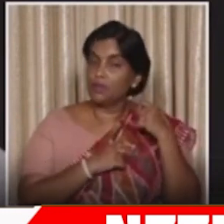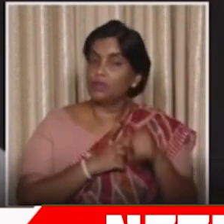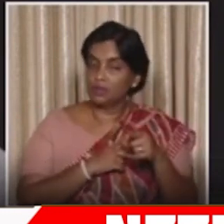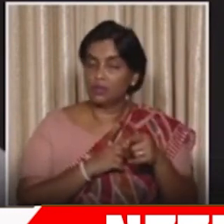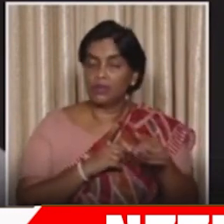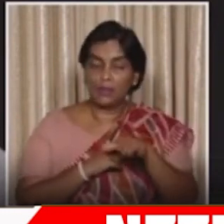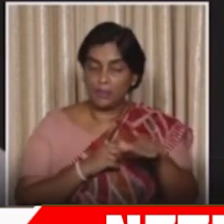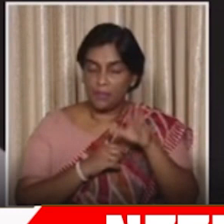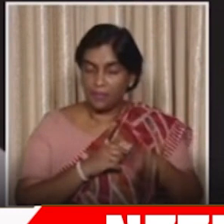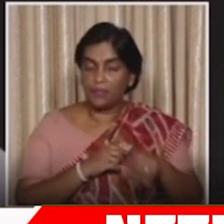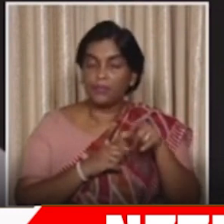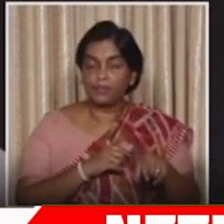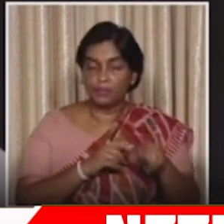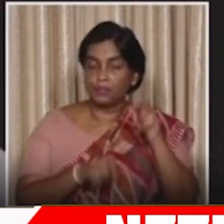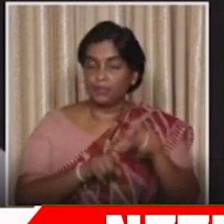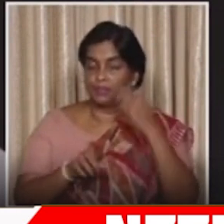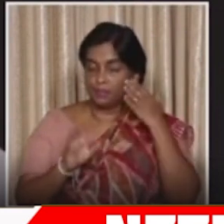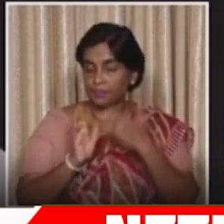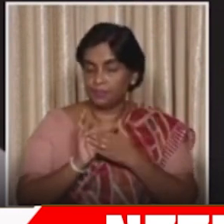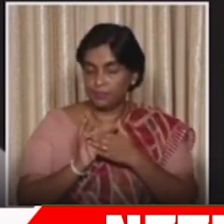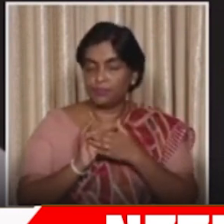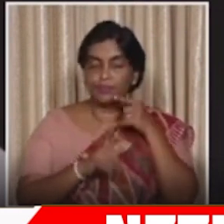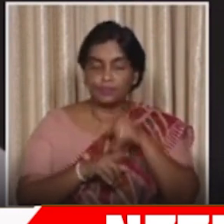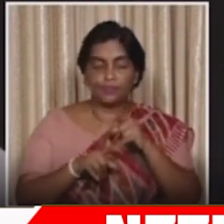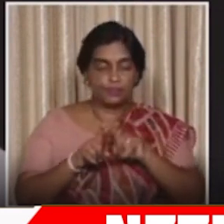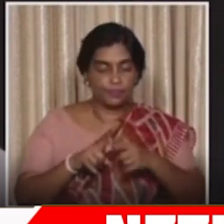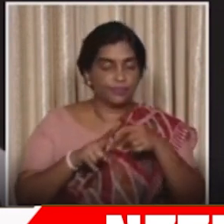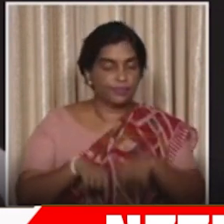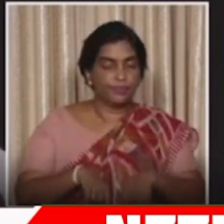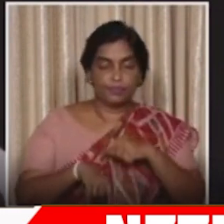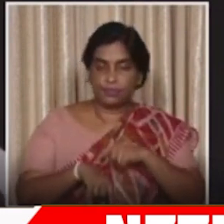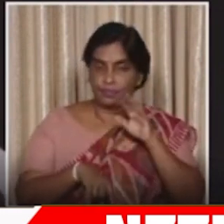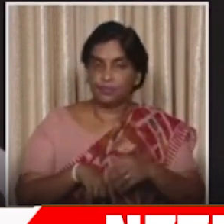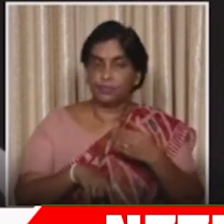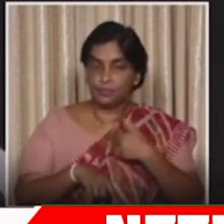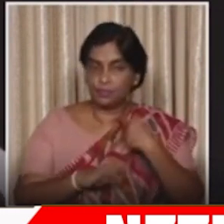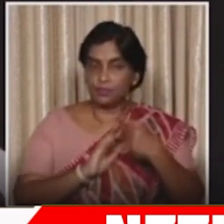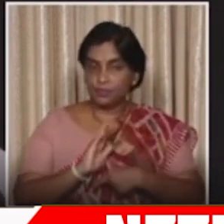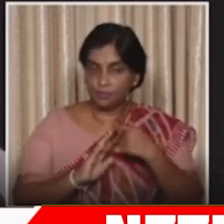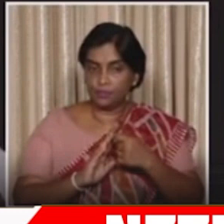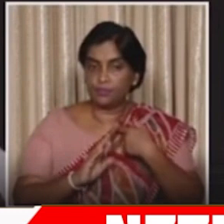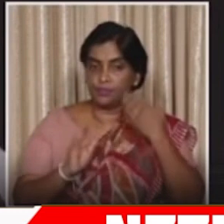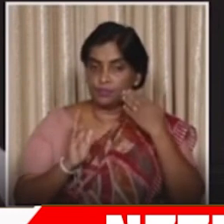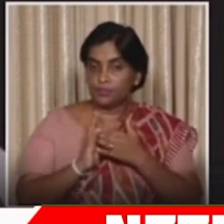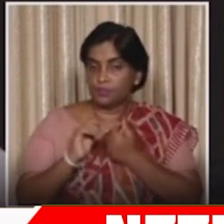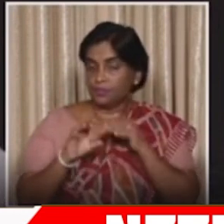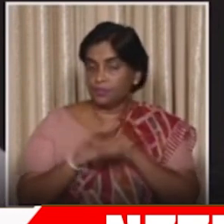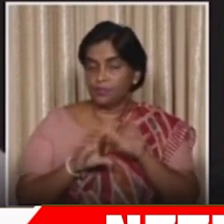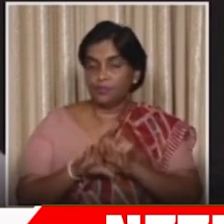අනෙක් ප්‍රදේශවලට තමයි මේ ශ්‍රමිකයන් යොමු කිරීම සිද්ධ වෙන්නේ. ඊට අමතරව මේ වගේ අවස්ථාවලදී අපි රටක් විදියට මැදිහත්ව ඉන්නවා